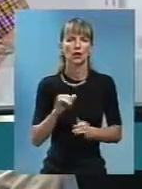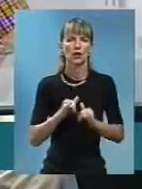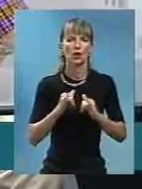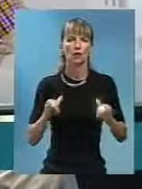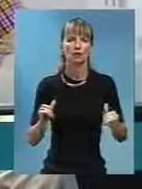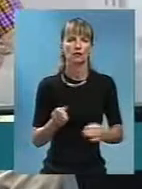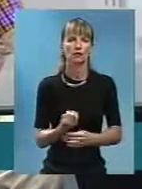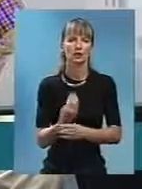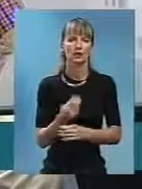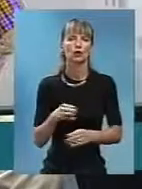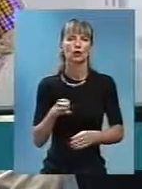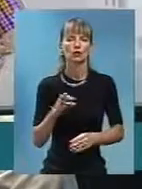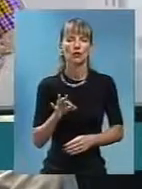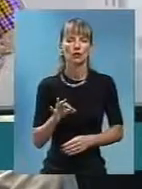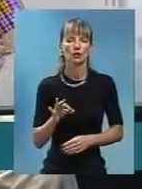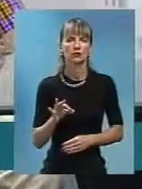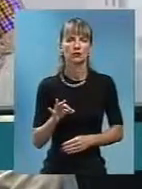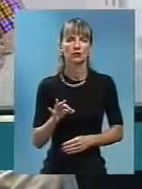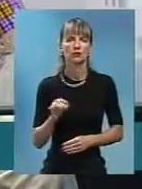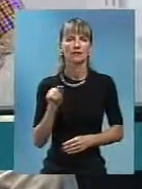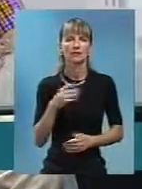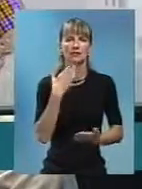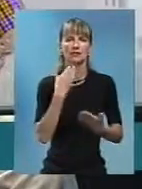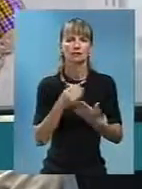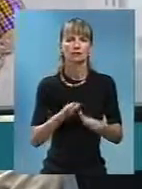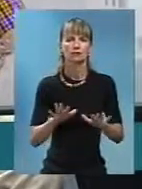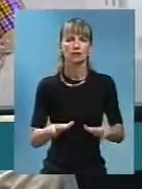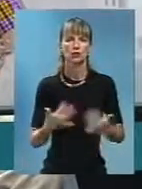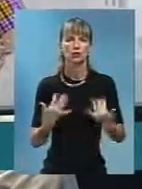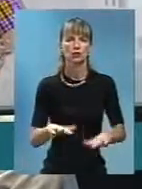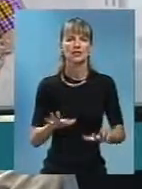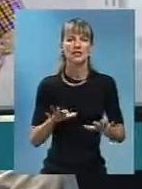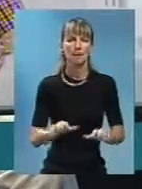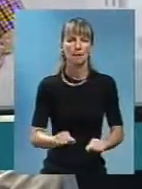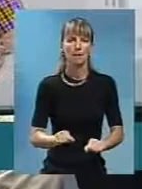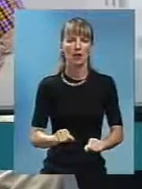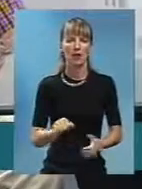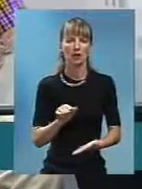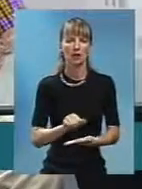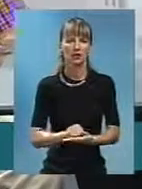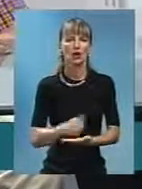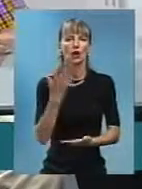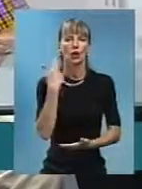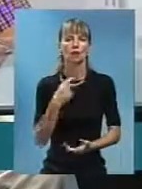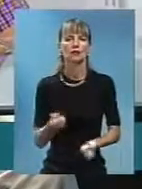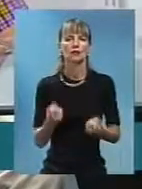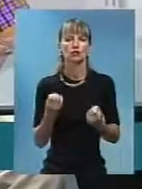то, в принципі, він свою позицію вже займає. І очевидно, що коли з'явиться